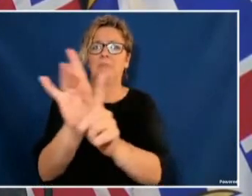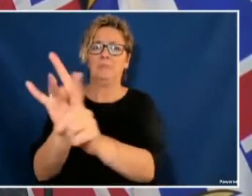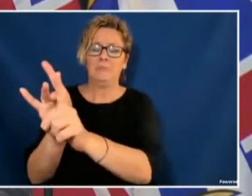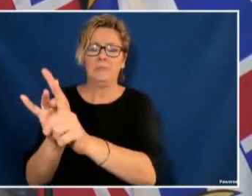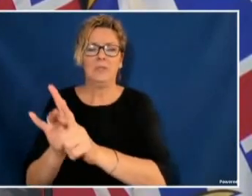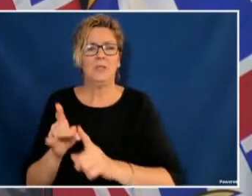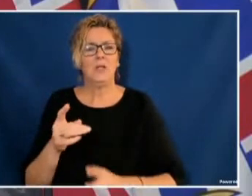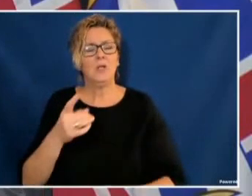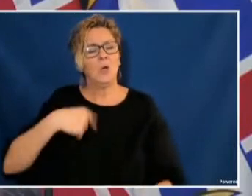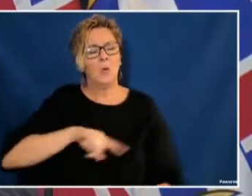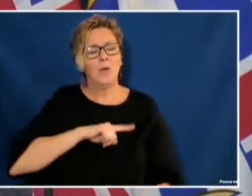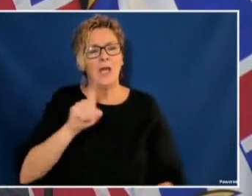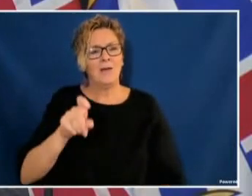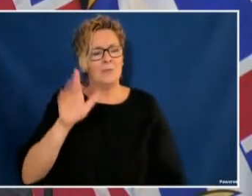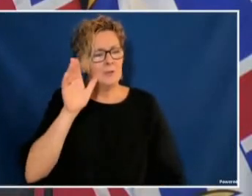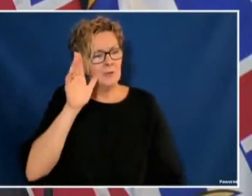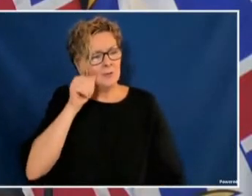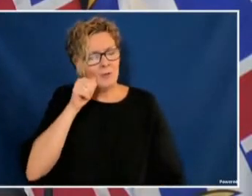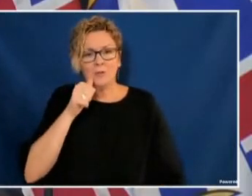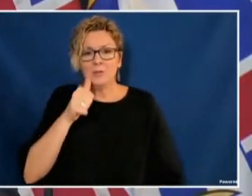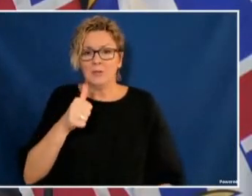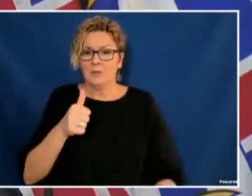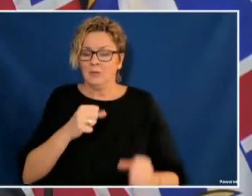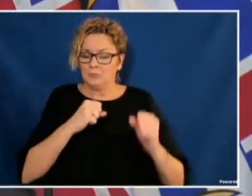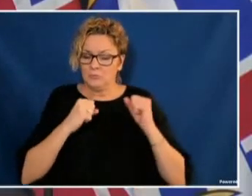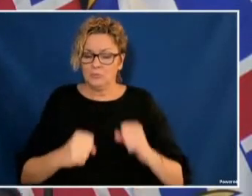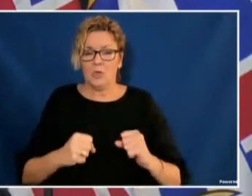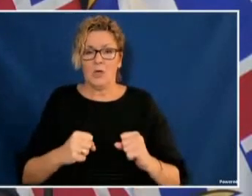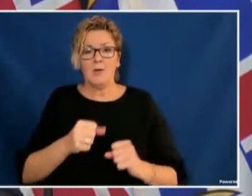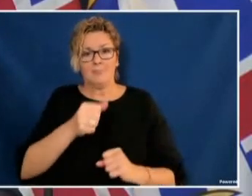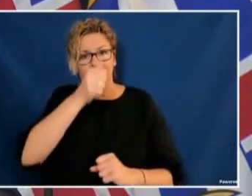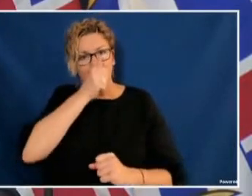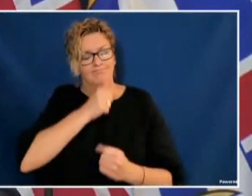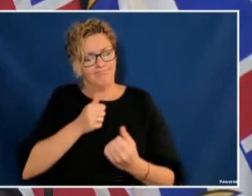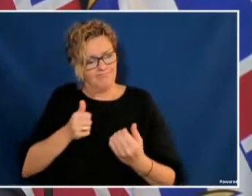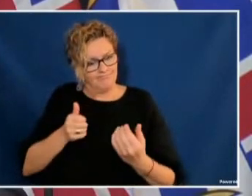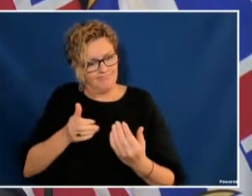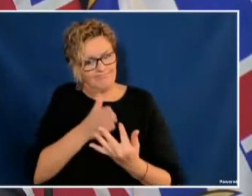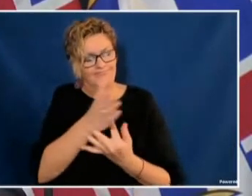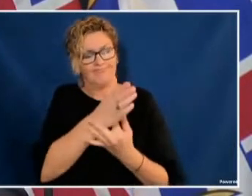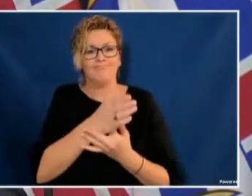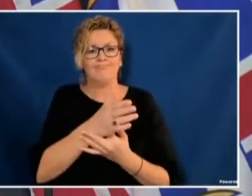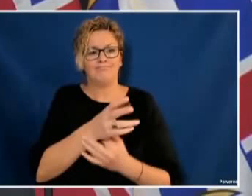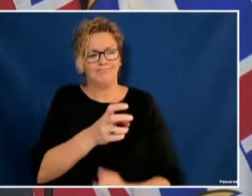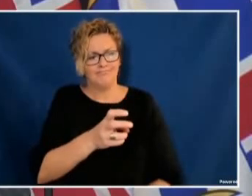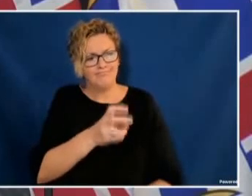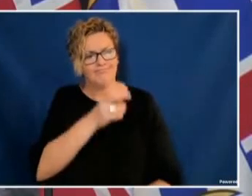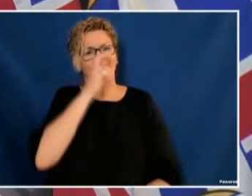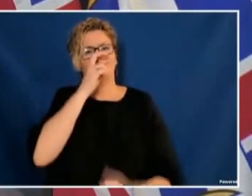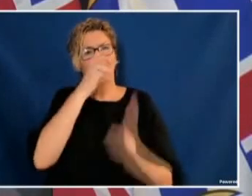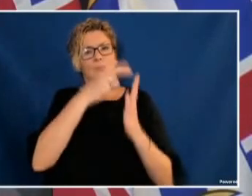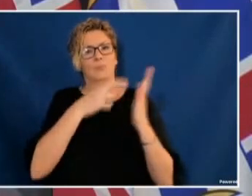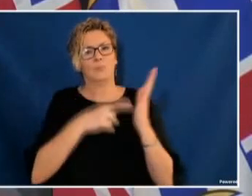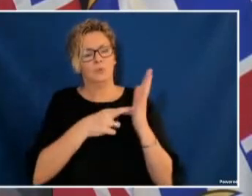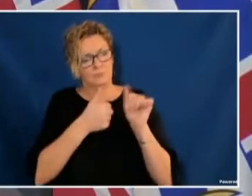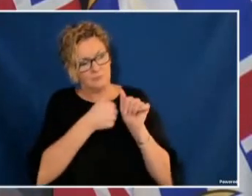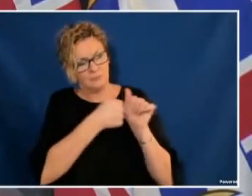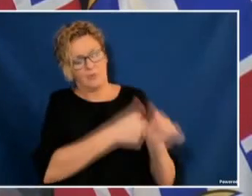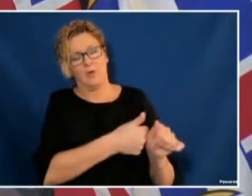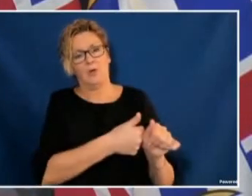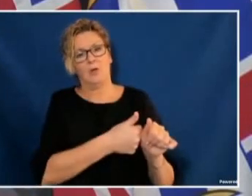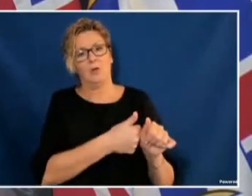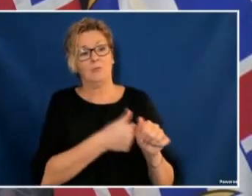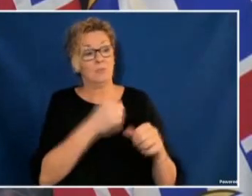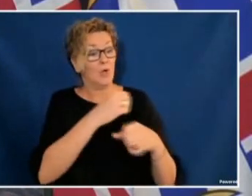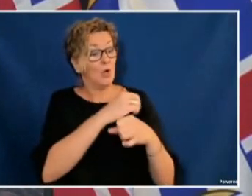référence qui s'étend jusqu'au 29 novembre, nous avons eu 731 nouveaux cas. Au cours des dernières 24 heures,